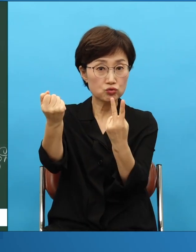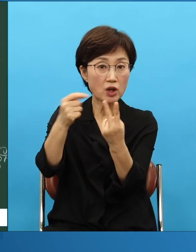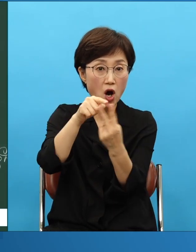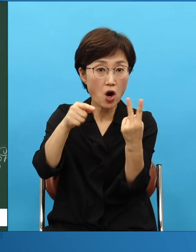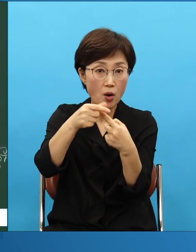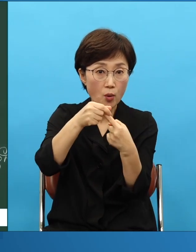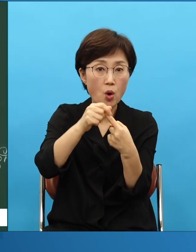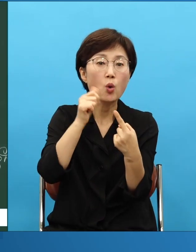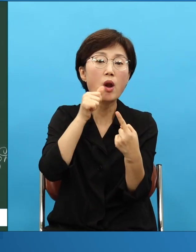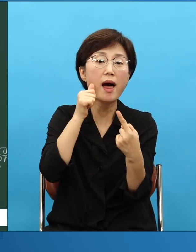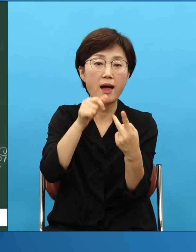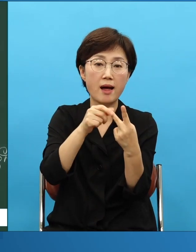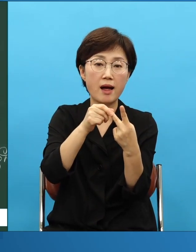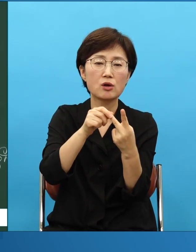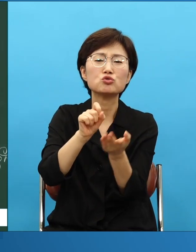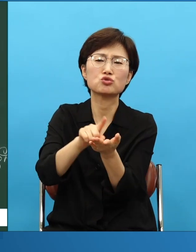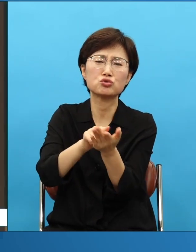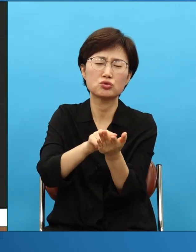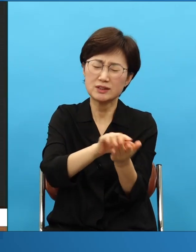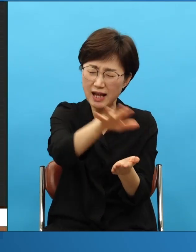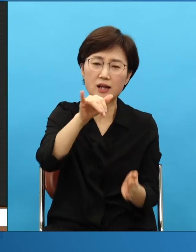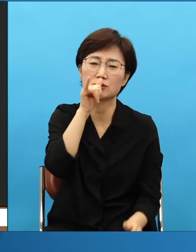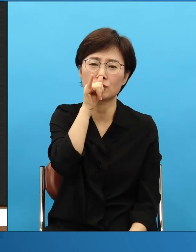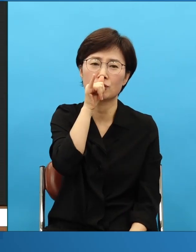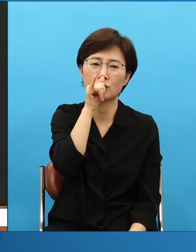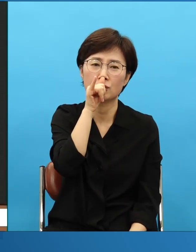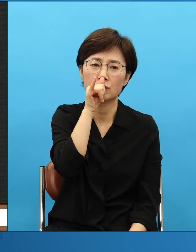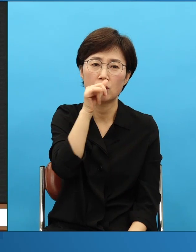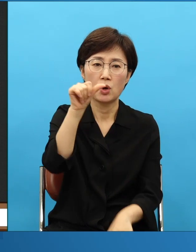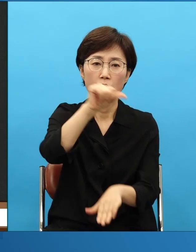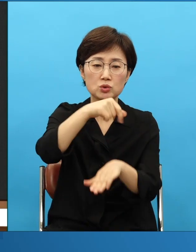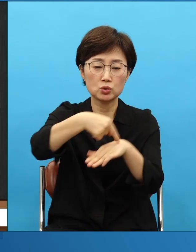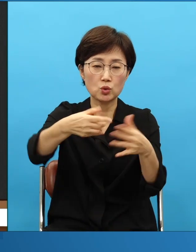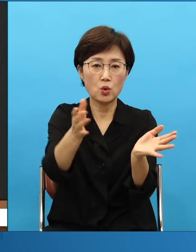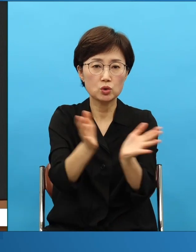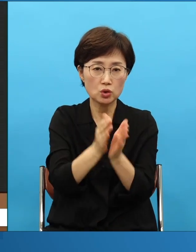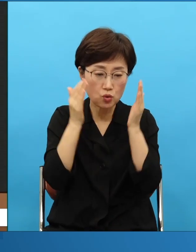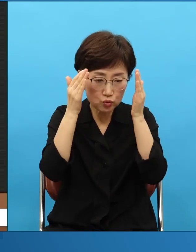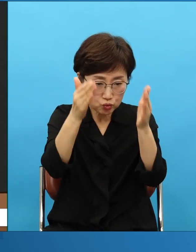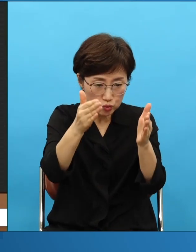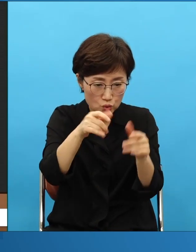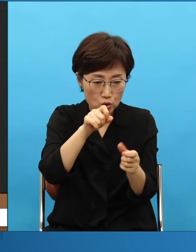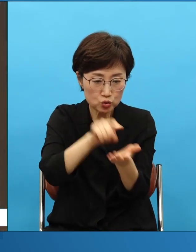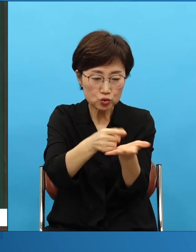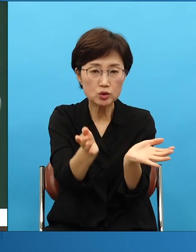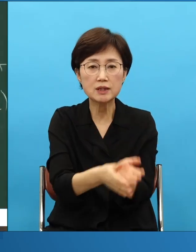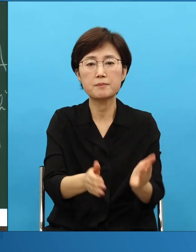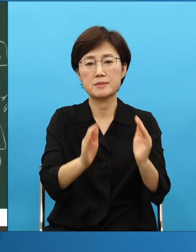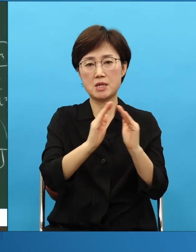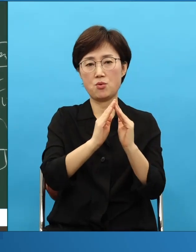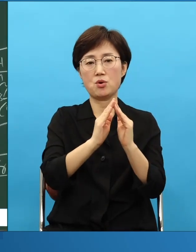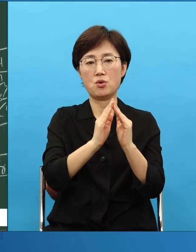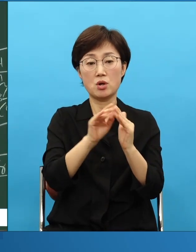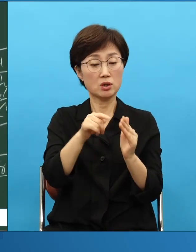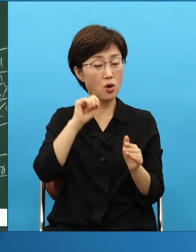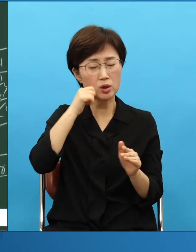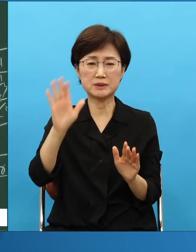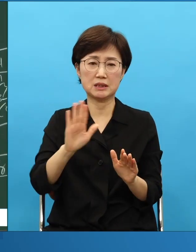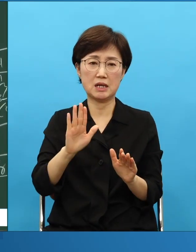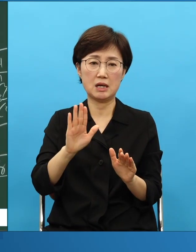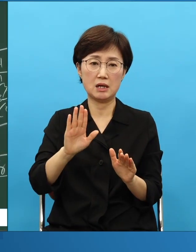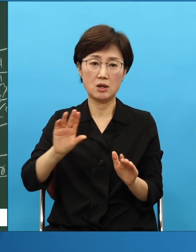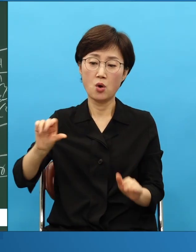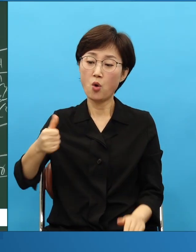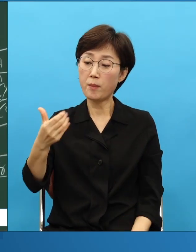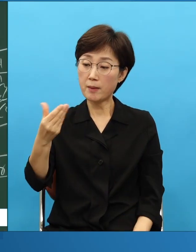하니까 코카콜라, 그 다음에 축구 다 들어갔어요. 5천 종족을 향한 축구팀. 얼마만큼 쉬운 거 하니까 500만